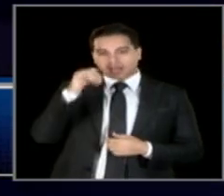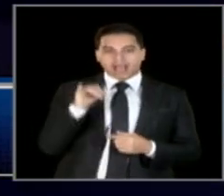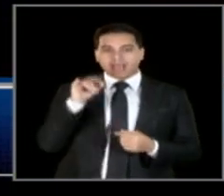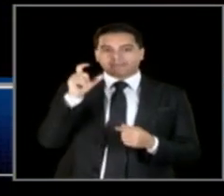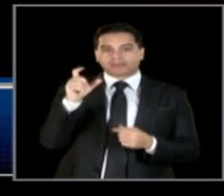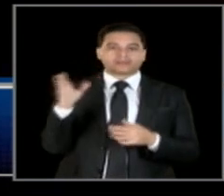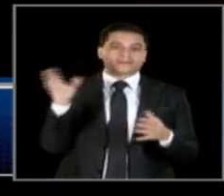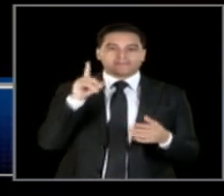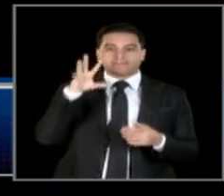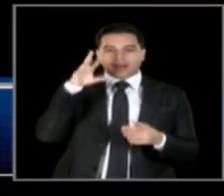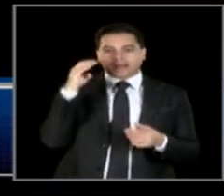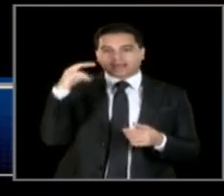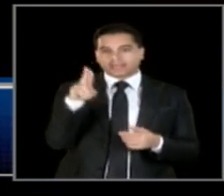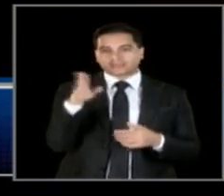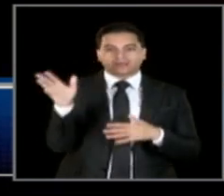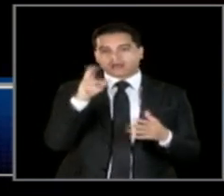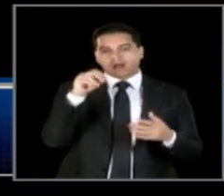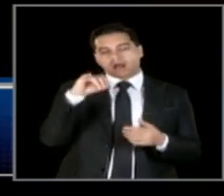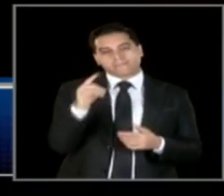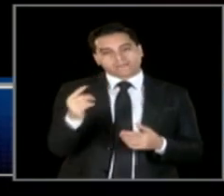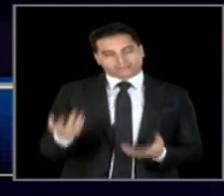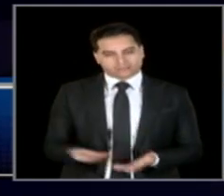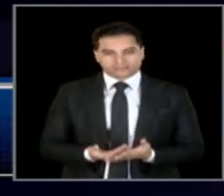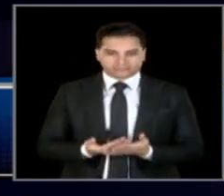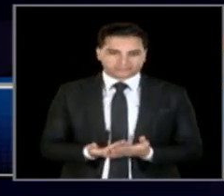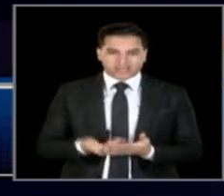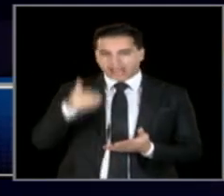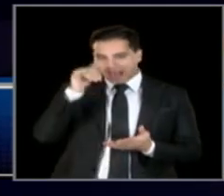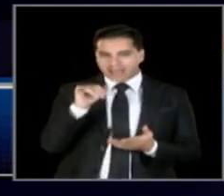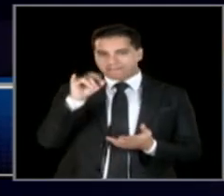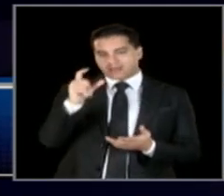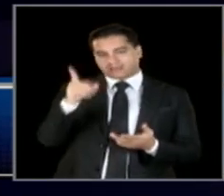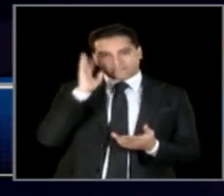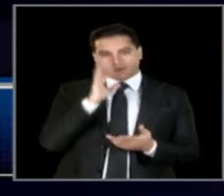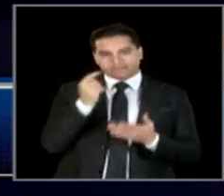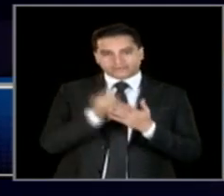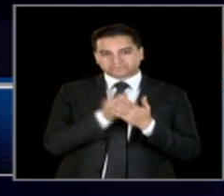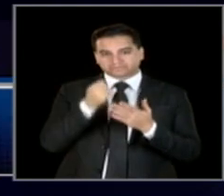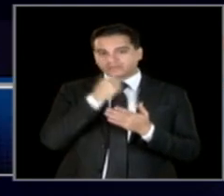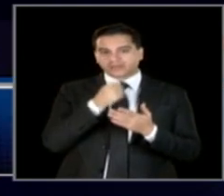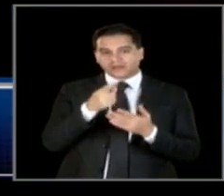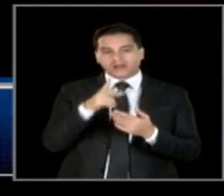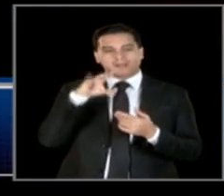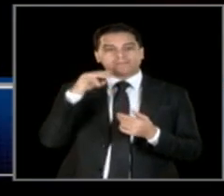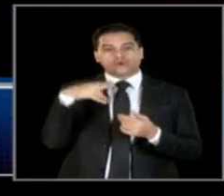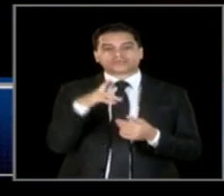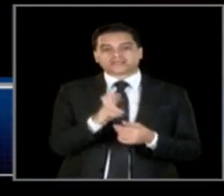قمر. يبقى الإجابة مين؟ بهجت قمر. ده أنا سهلتها لكم جدا. المعتز، إجابة